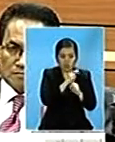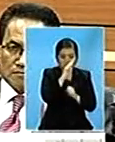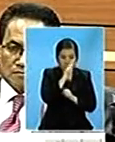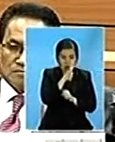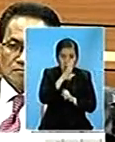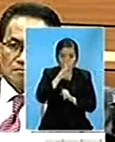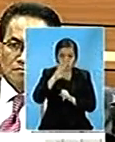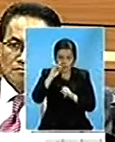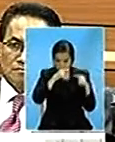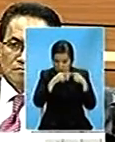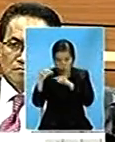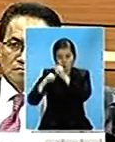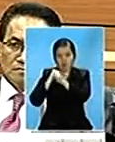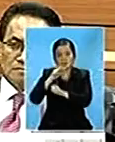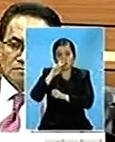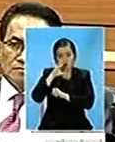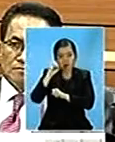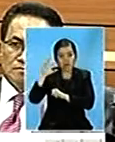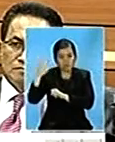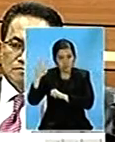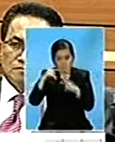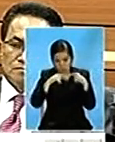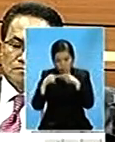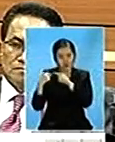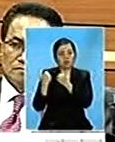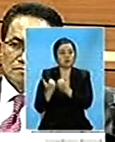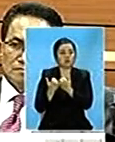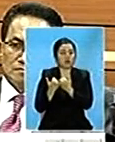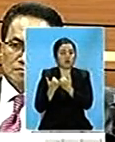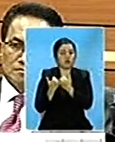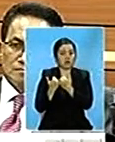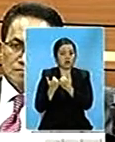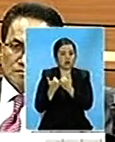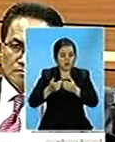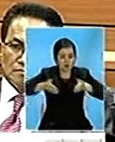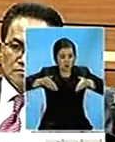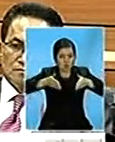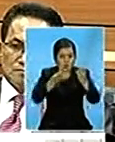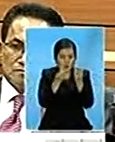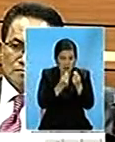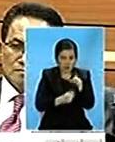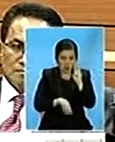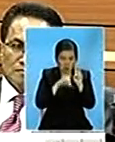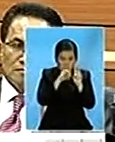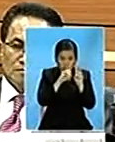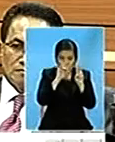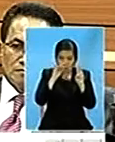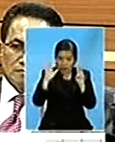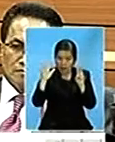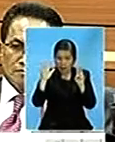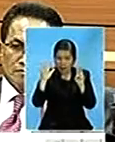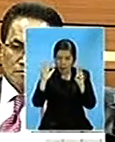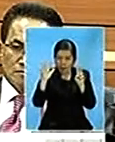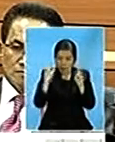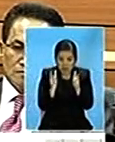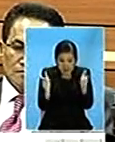ปี2550และปี2554นั่นก็คือถนนทางหลวงแผ่นดินหมายเลข2085ขย